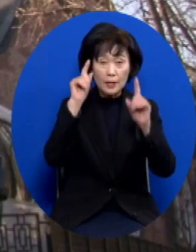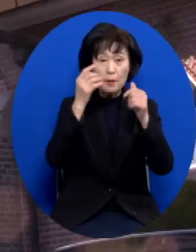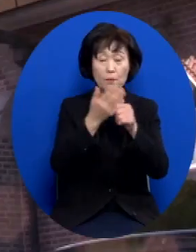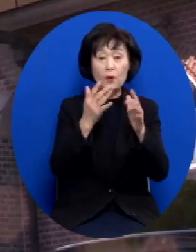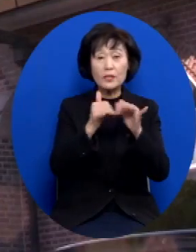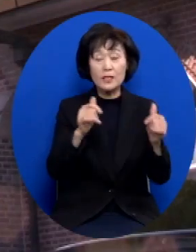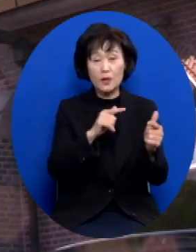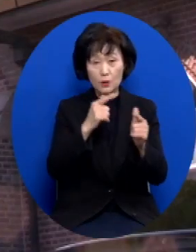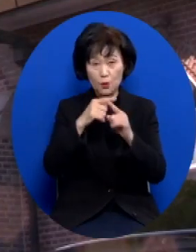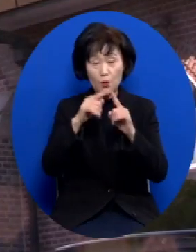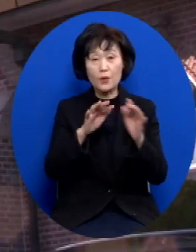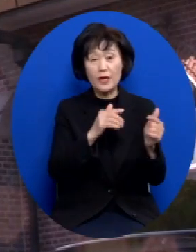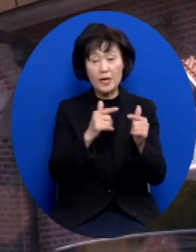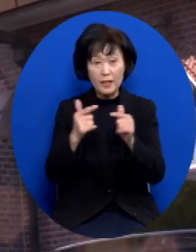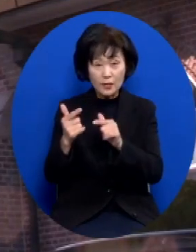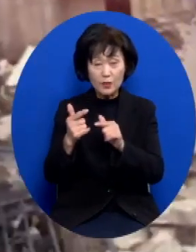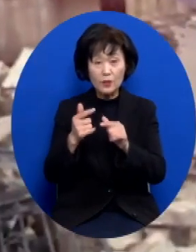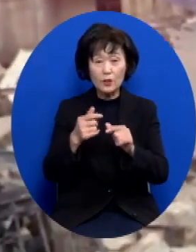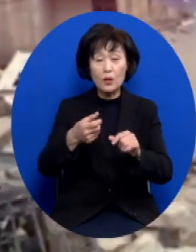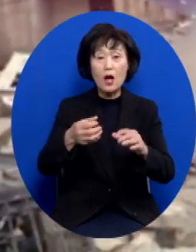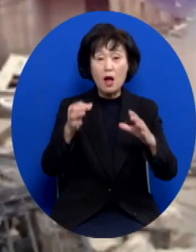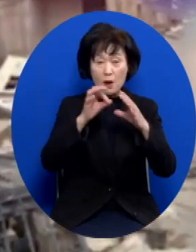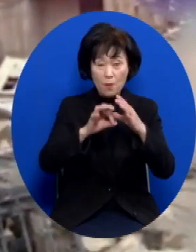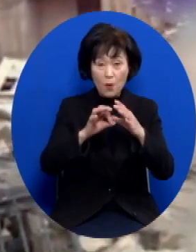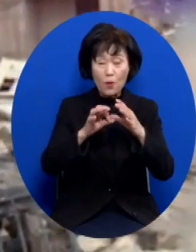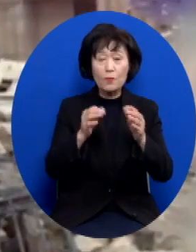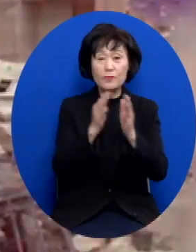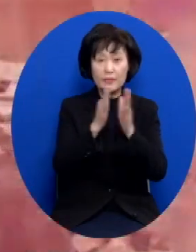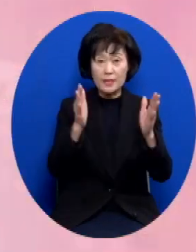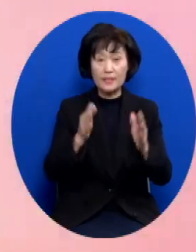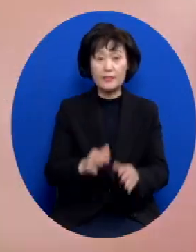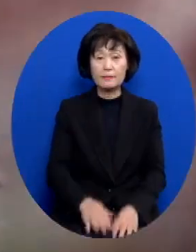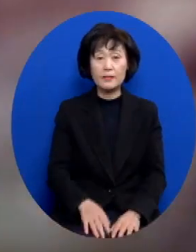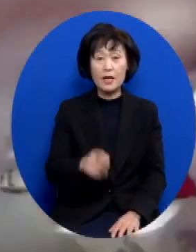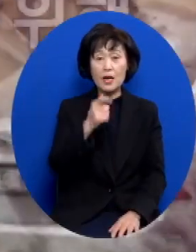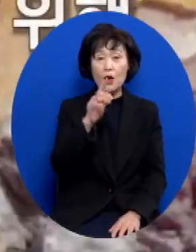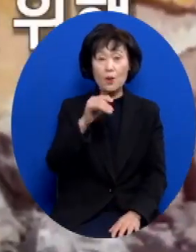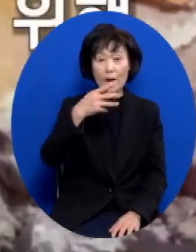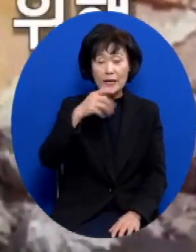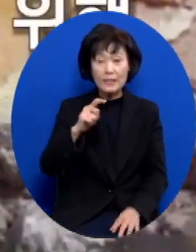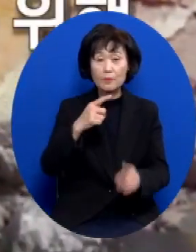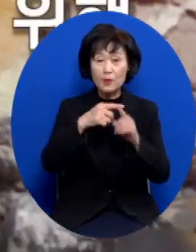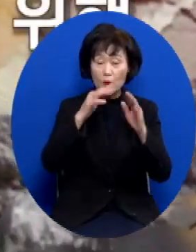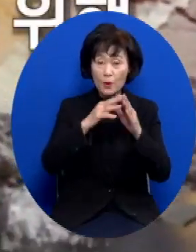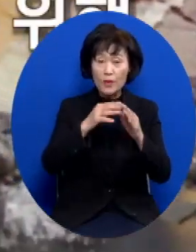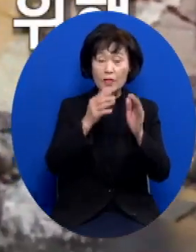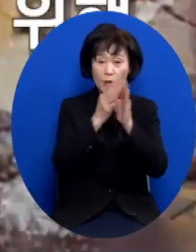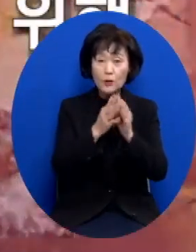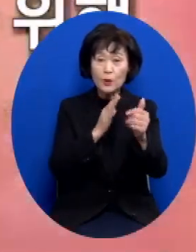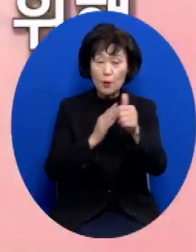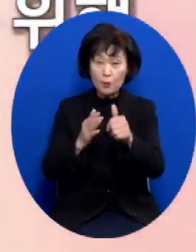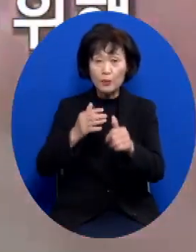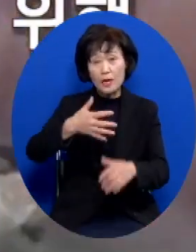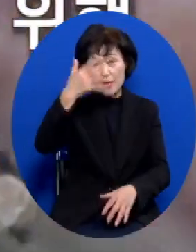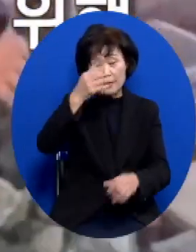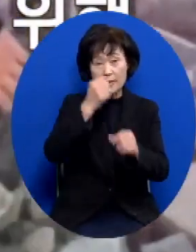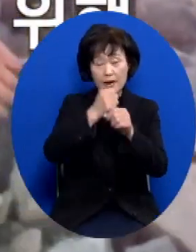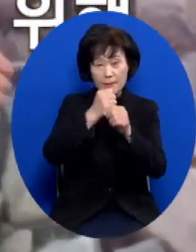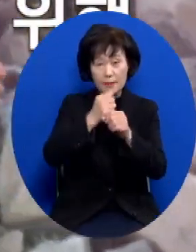시작했습니다. 특별히 광림교회는 지난주 주일 예배에서 기도 요청 영상을 만들어 성도에게